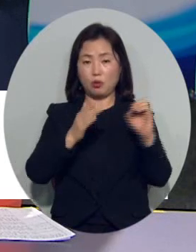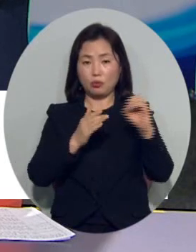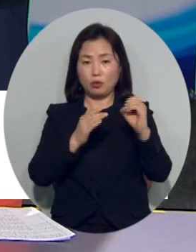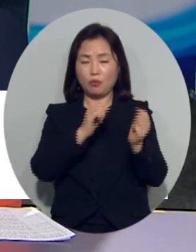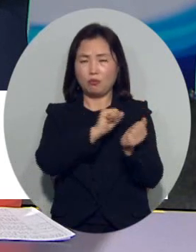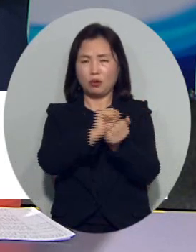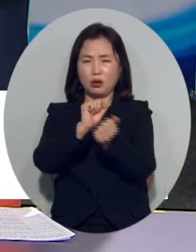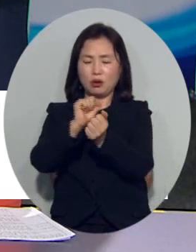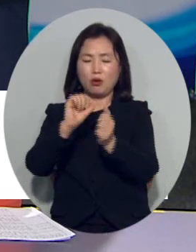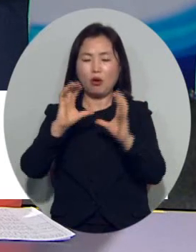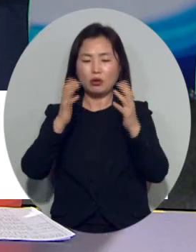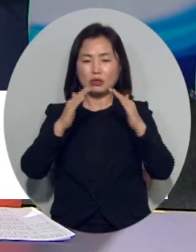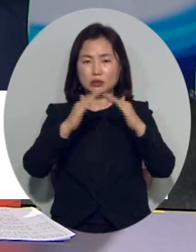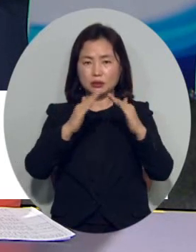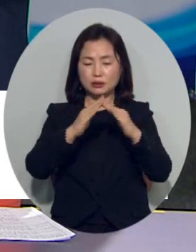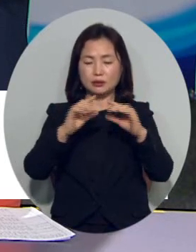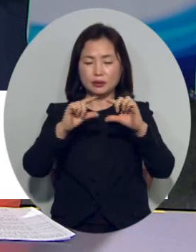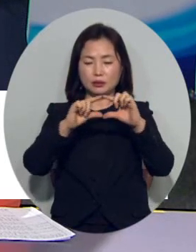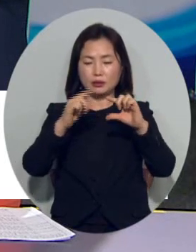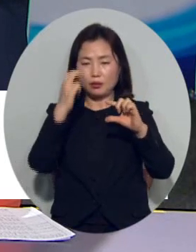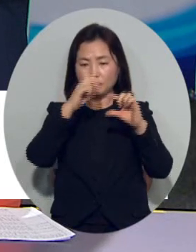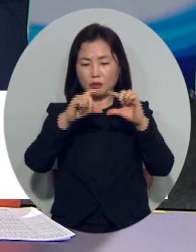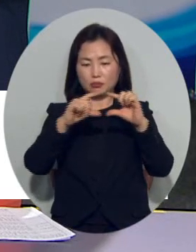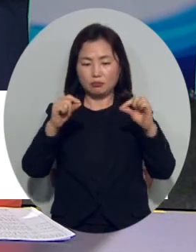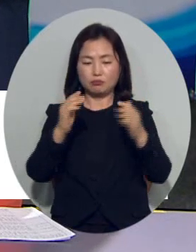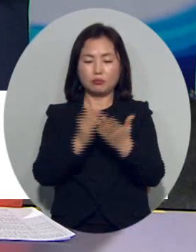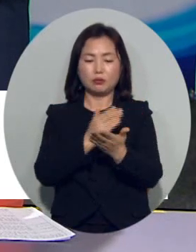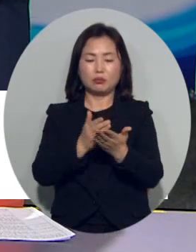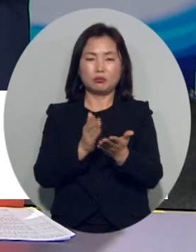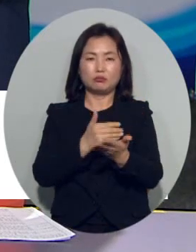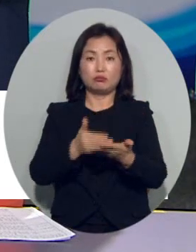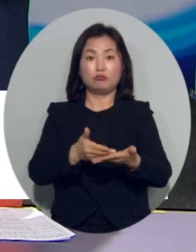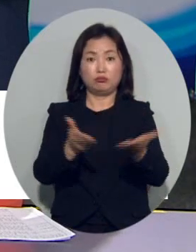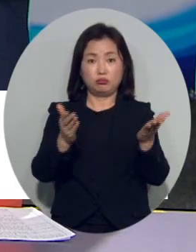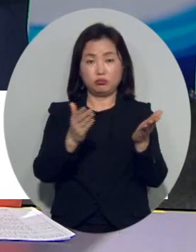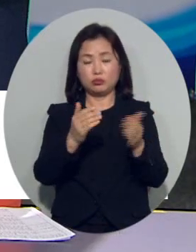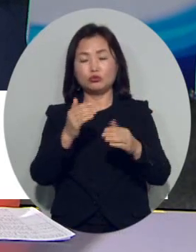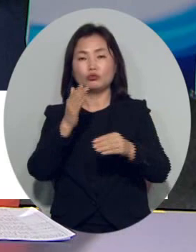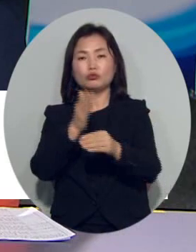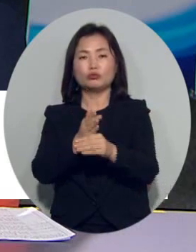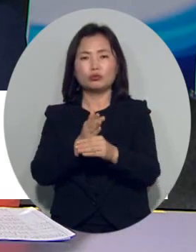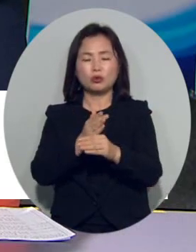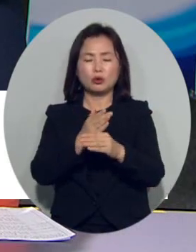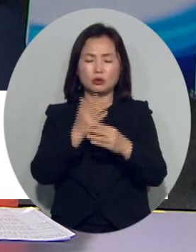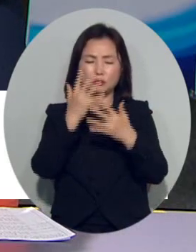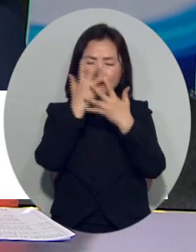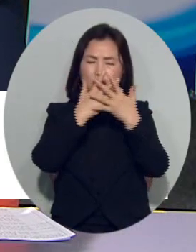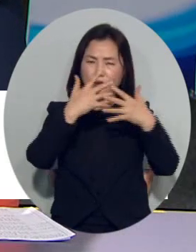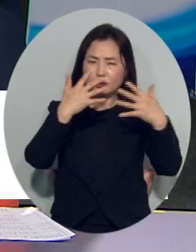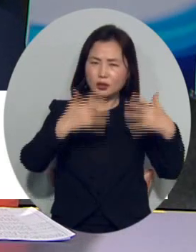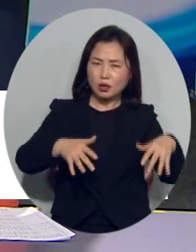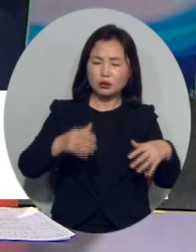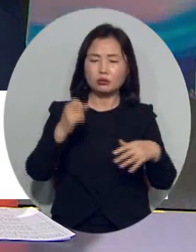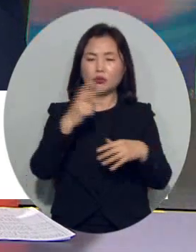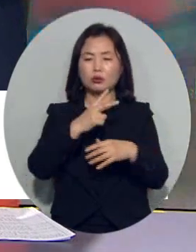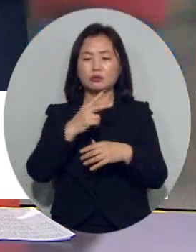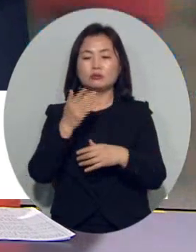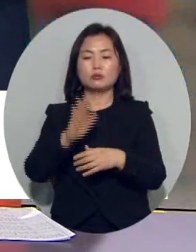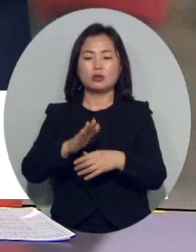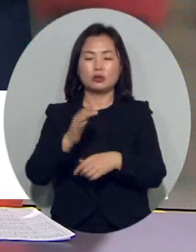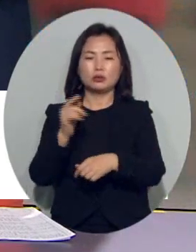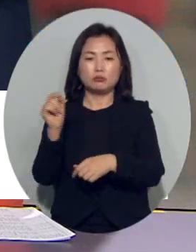오미크론이 확산한 어린이집에 자가 검사 키트를 나눠줘서 대응을 하고 있는데요. 정확성이 떨어진다. 그래도